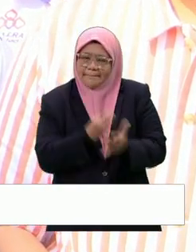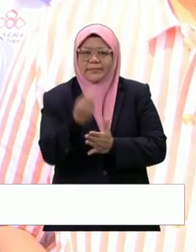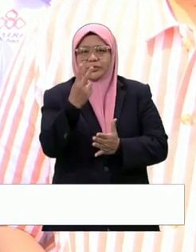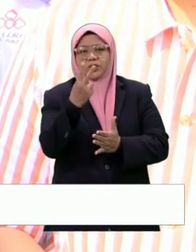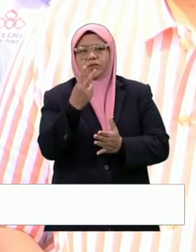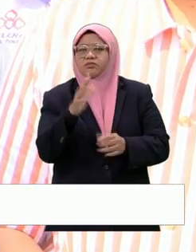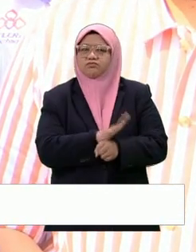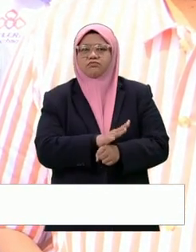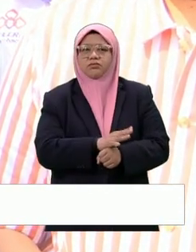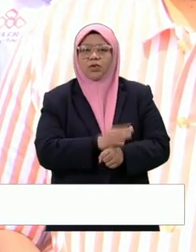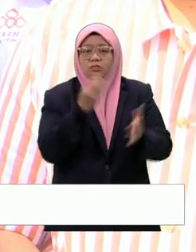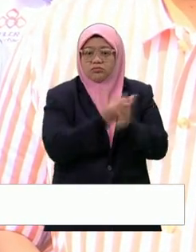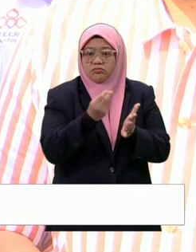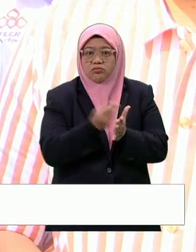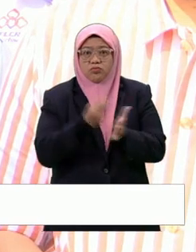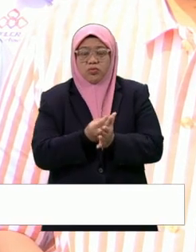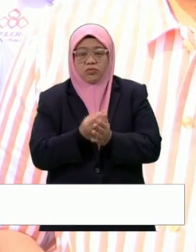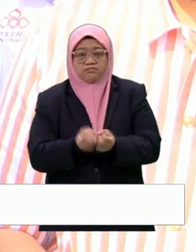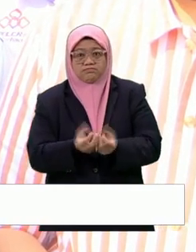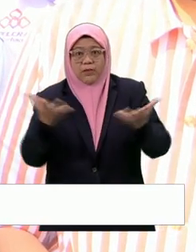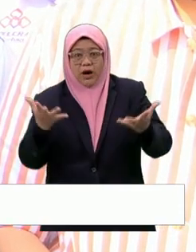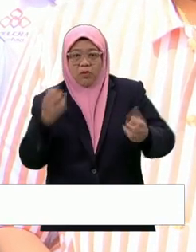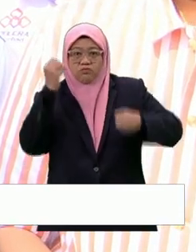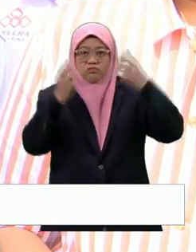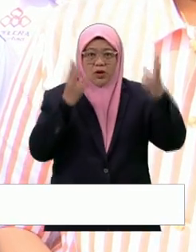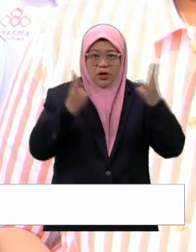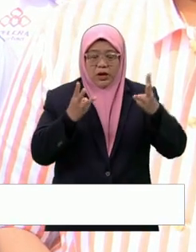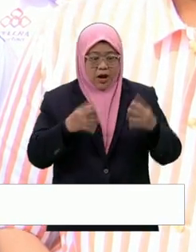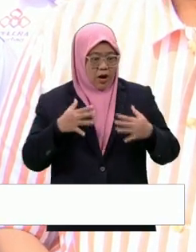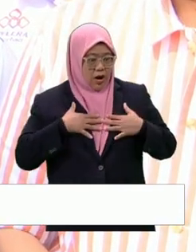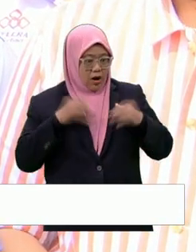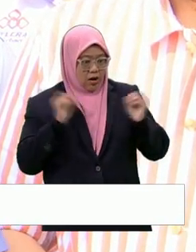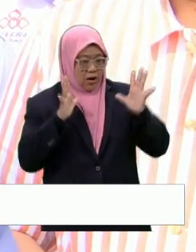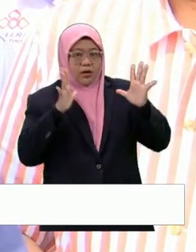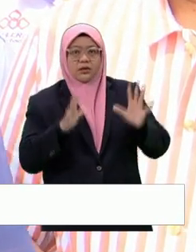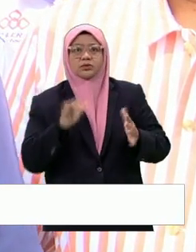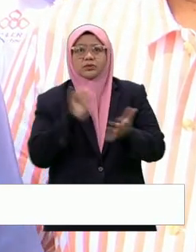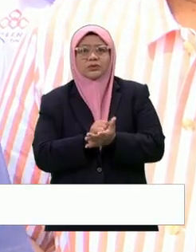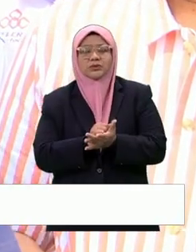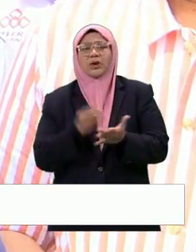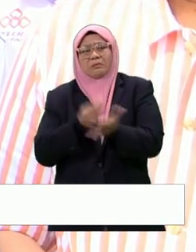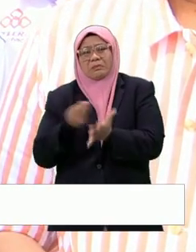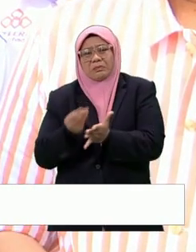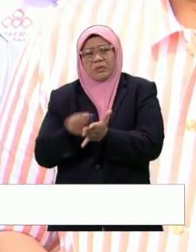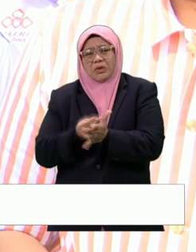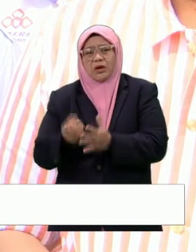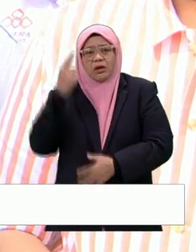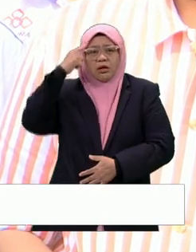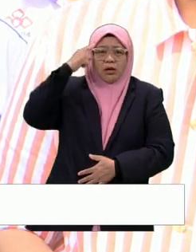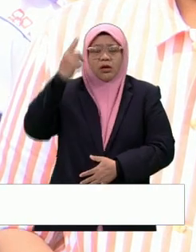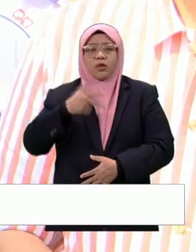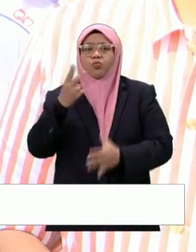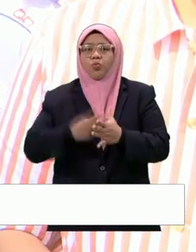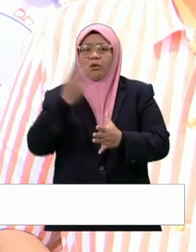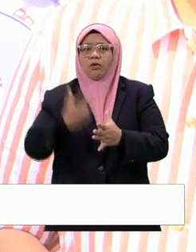lagi Jangan bila dia cemas bila dia baca dalam blog berbagai-bagai dia anggap du t bulan lagi